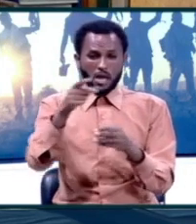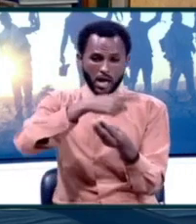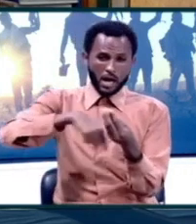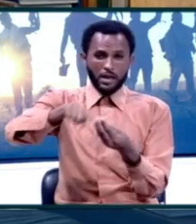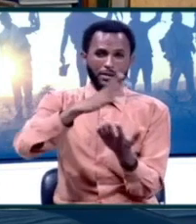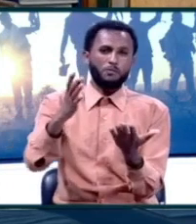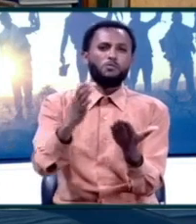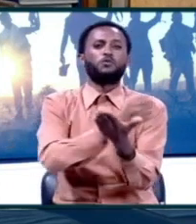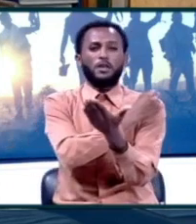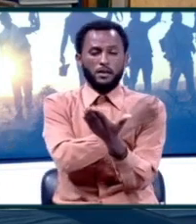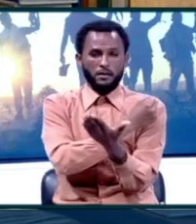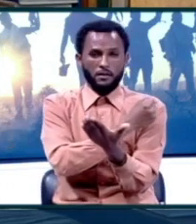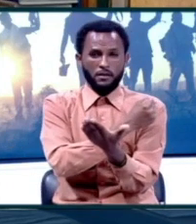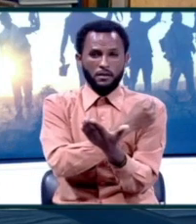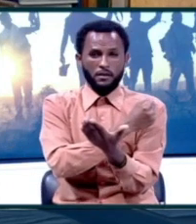ኣከባቢ ምውሳድ